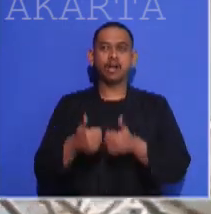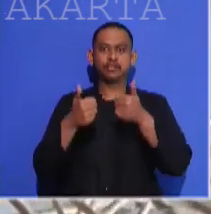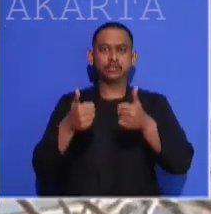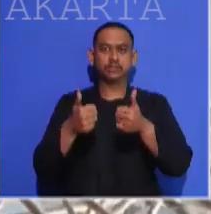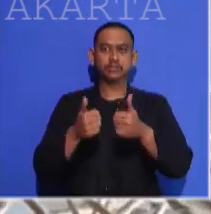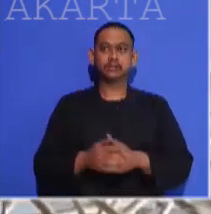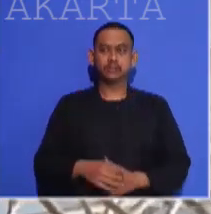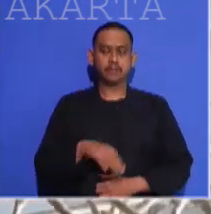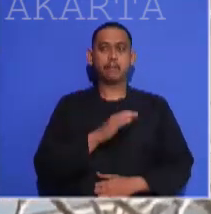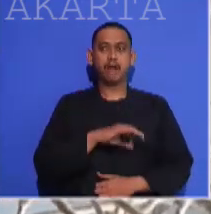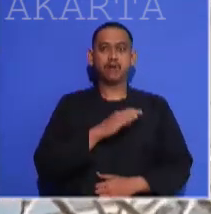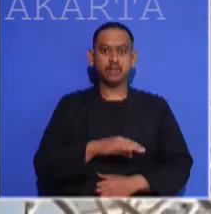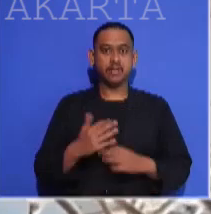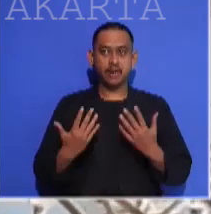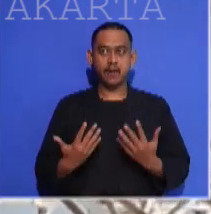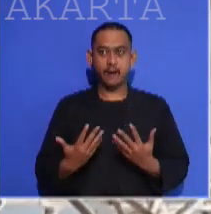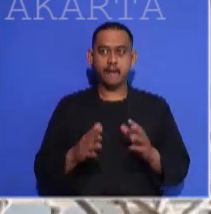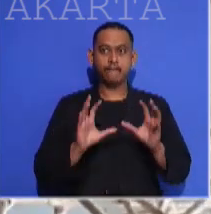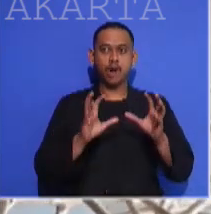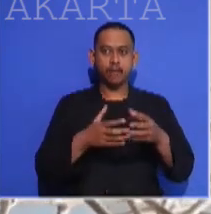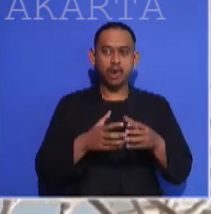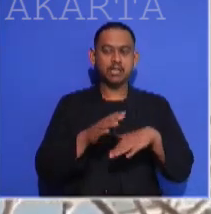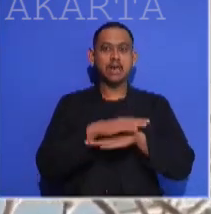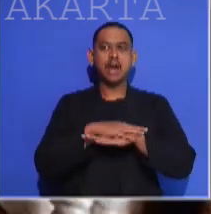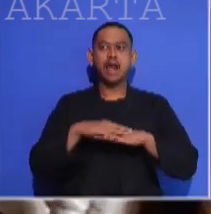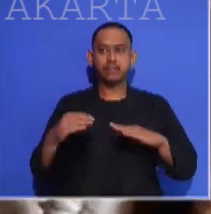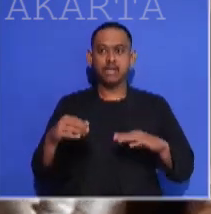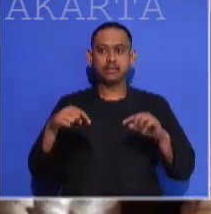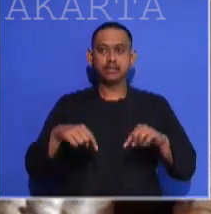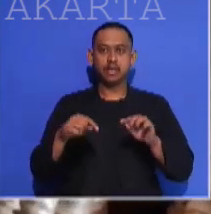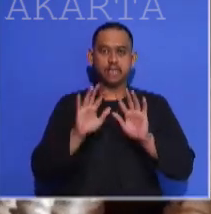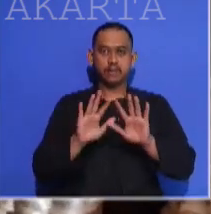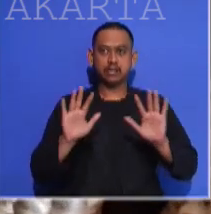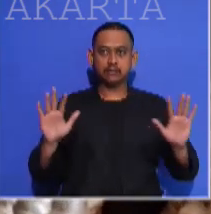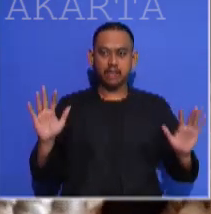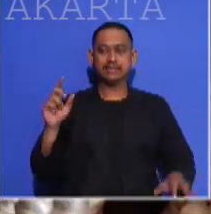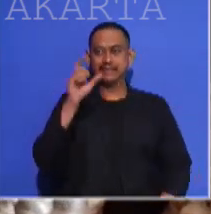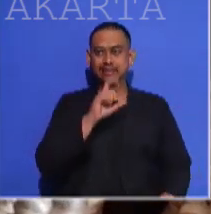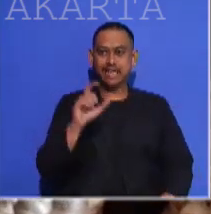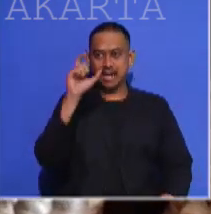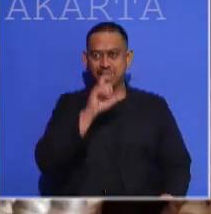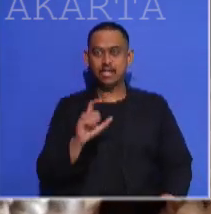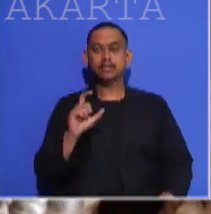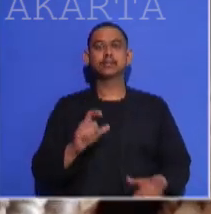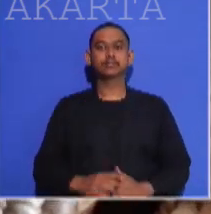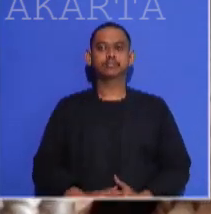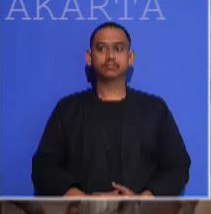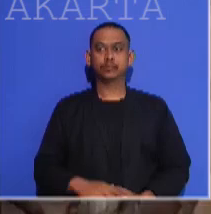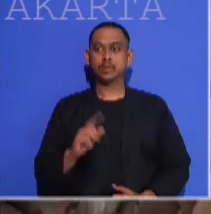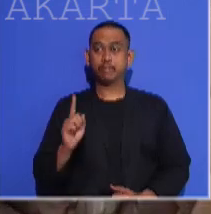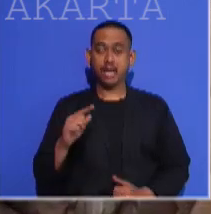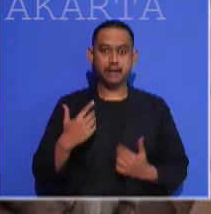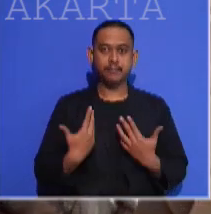gesang. Menapa malih bahan alami menika wau ing wekdal sakmenika nembe kathah dipun padosi dening kathah amargi mboten